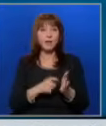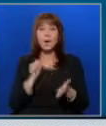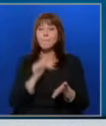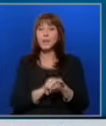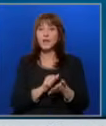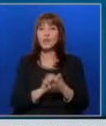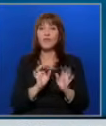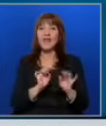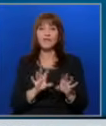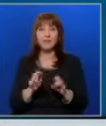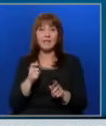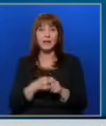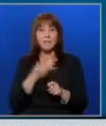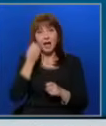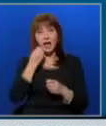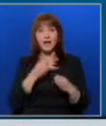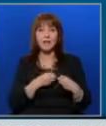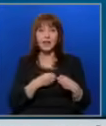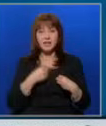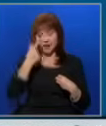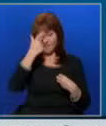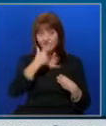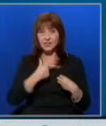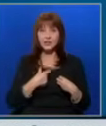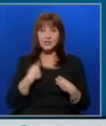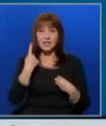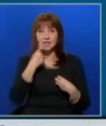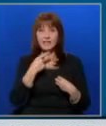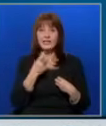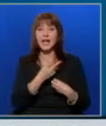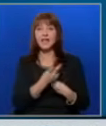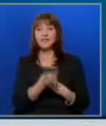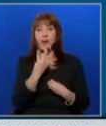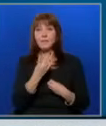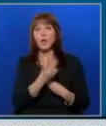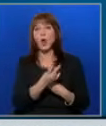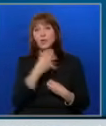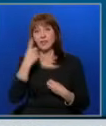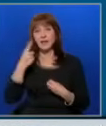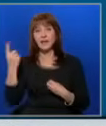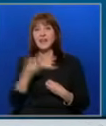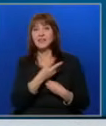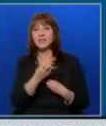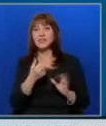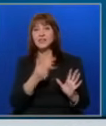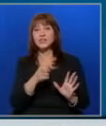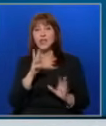публикувана информация за направени дарения от физически лица на обща стойност 2 милиона 268 хиляди 115 лева.